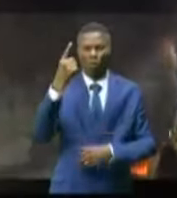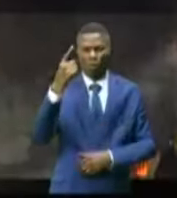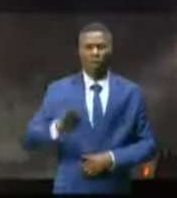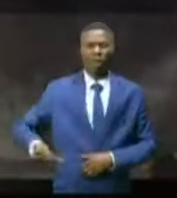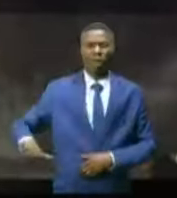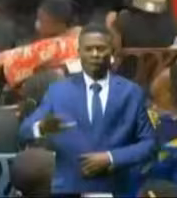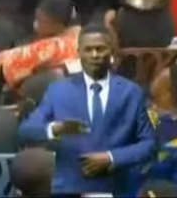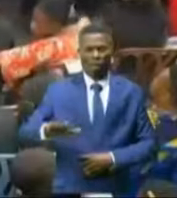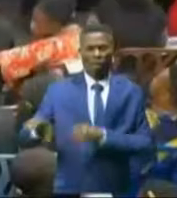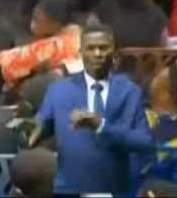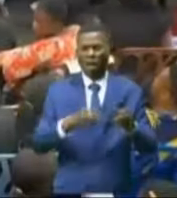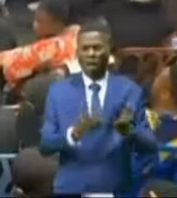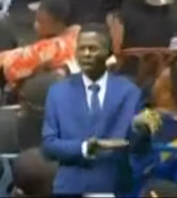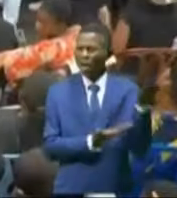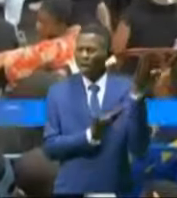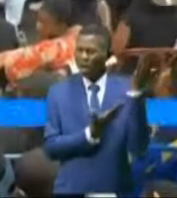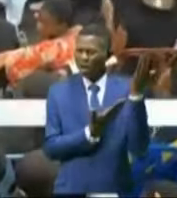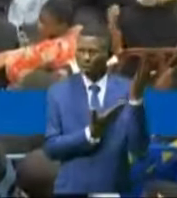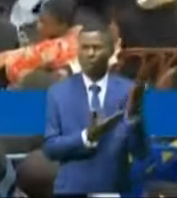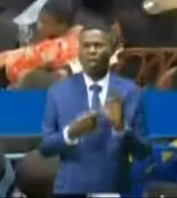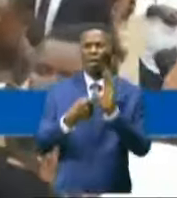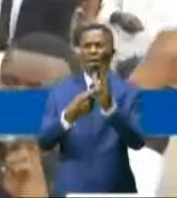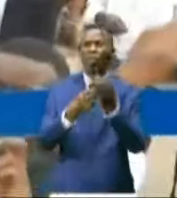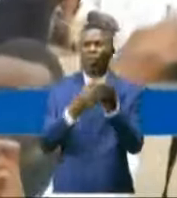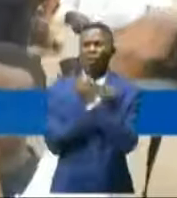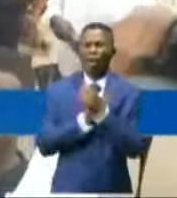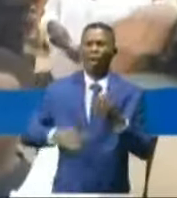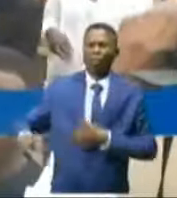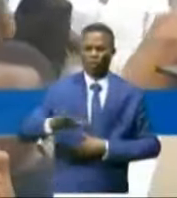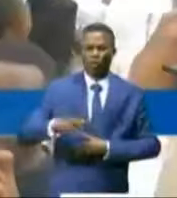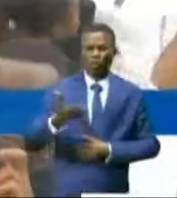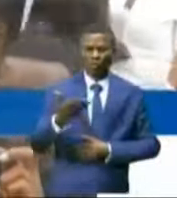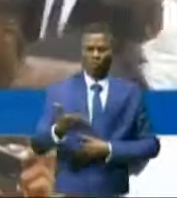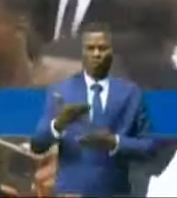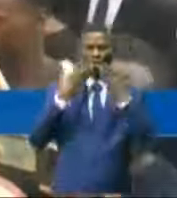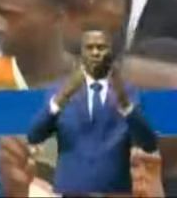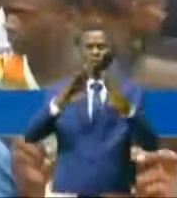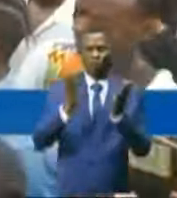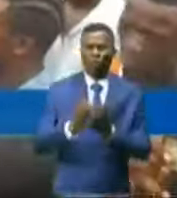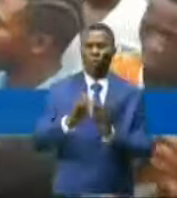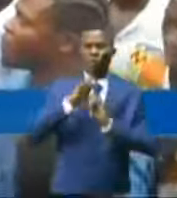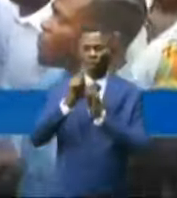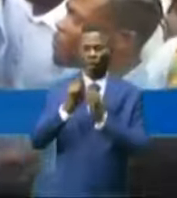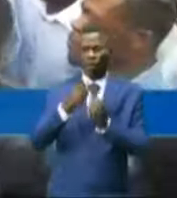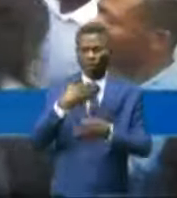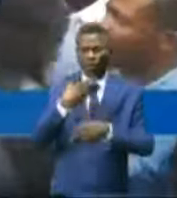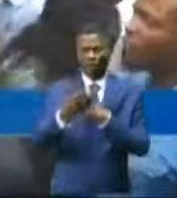acte extrêmement patriotique qui a clôturé cette rencontre. Merci, bon agent de la vidéo.